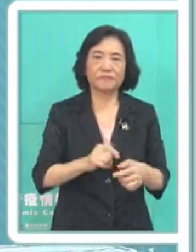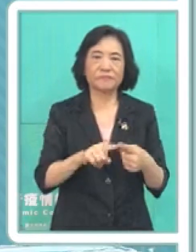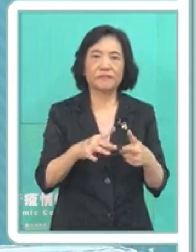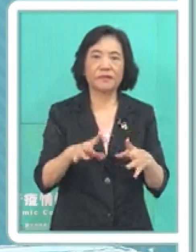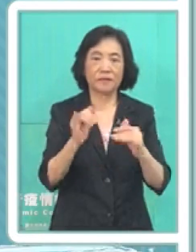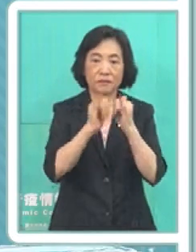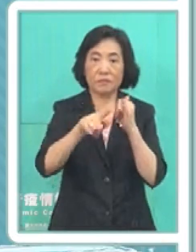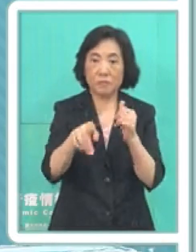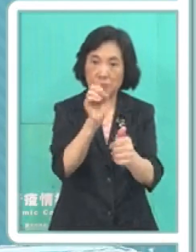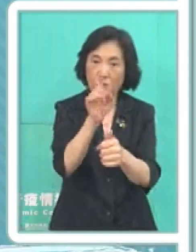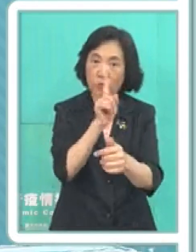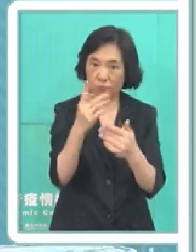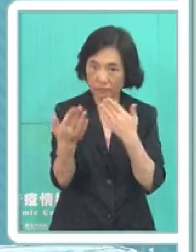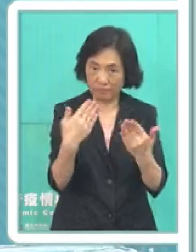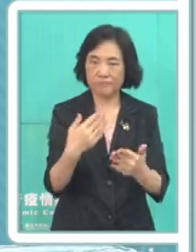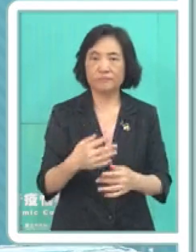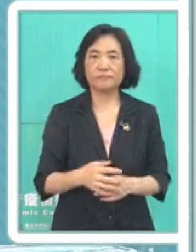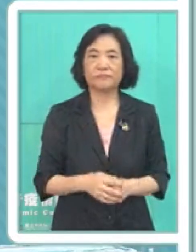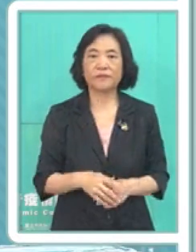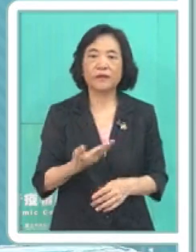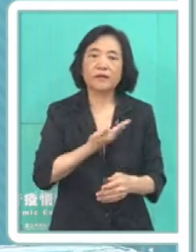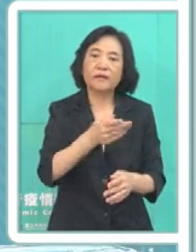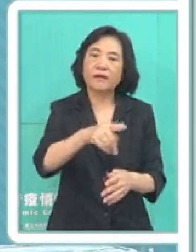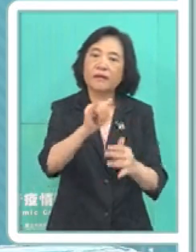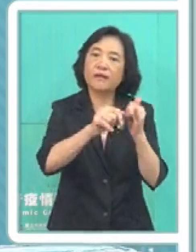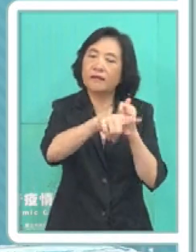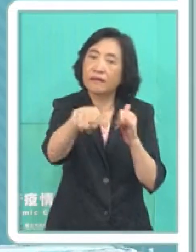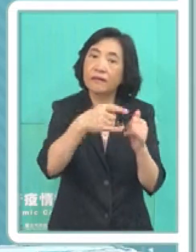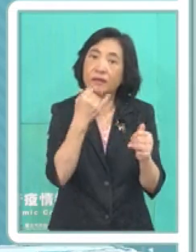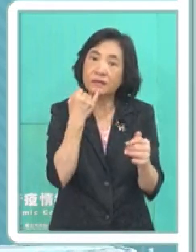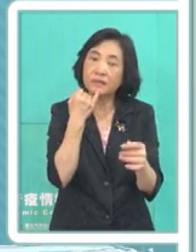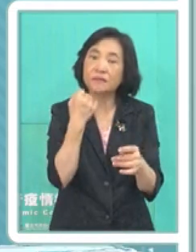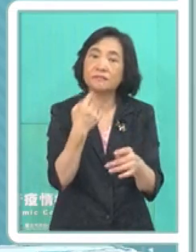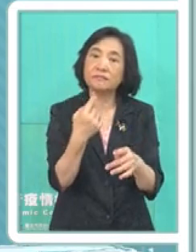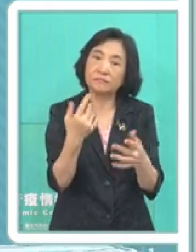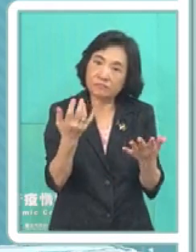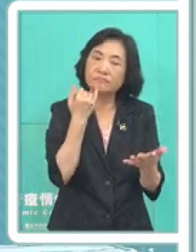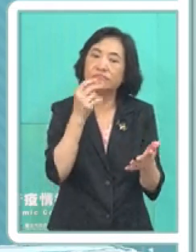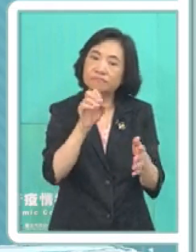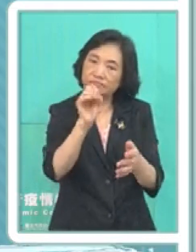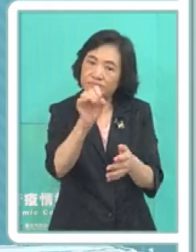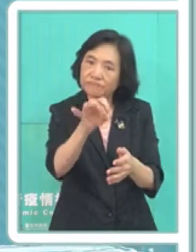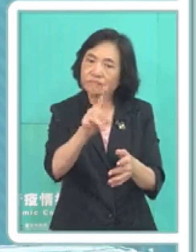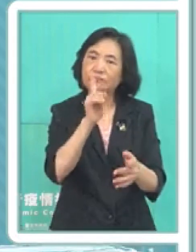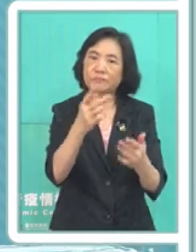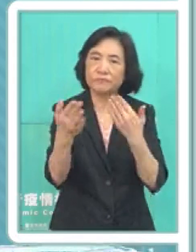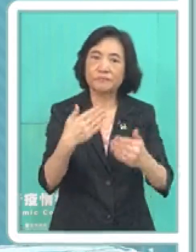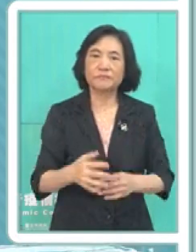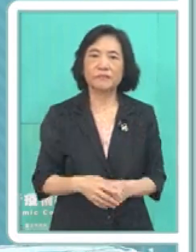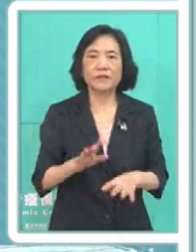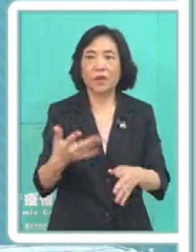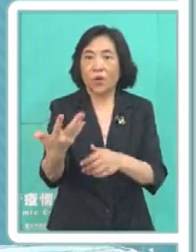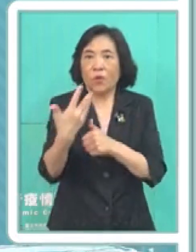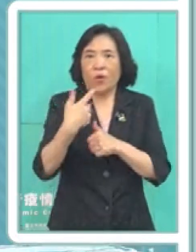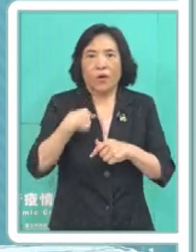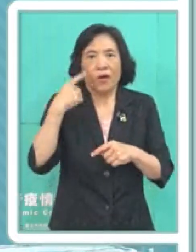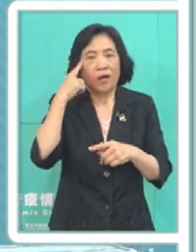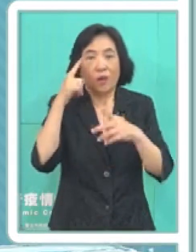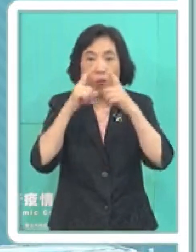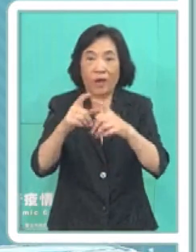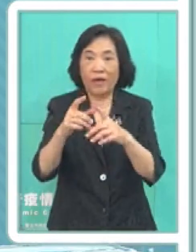楚以后，给国民来也是一个策略，这条没有标准答案。